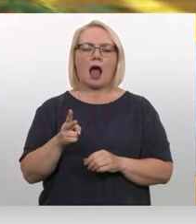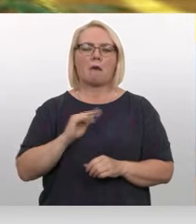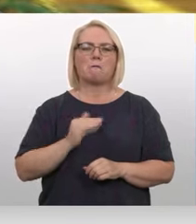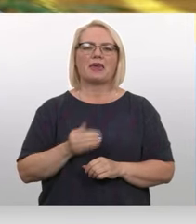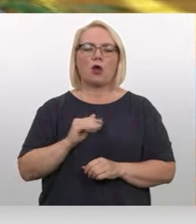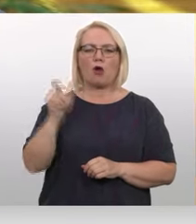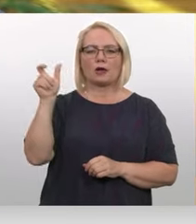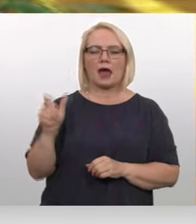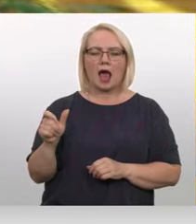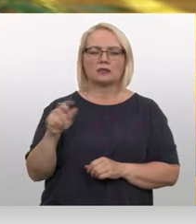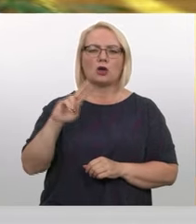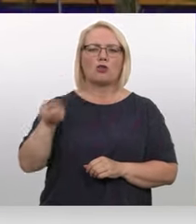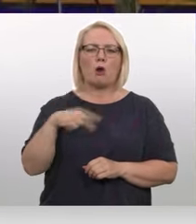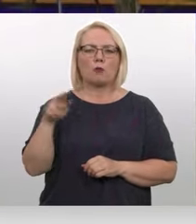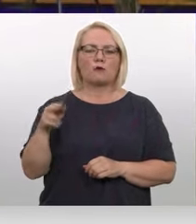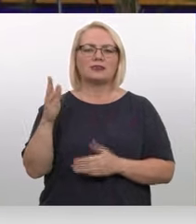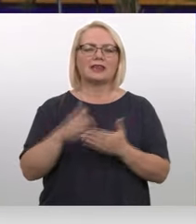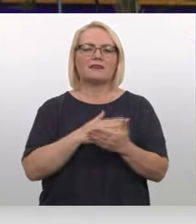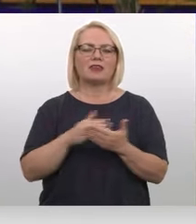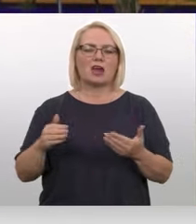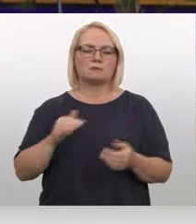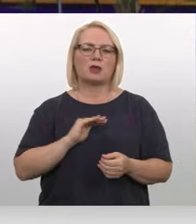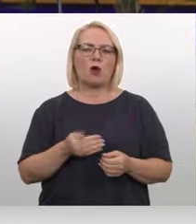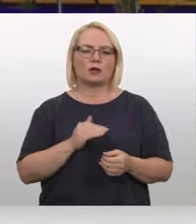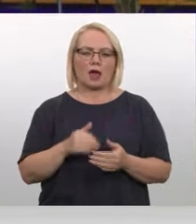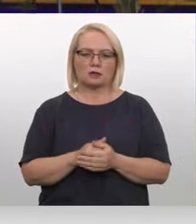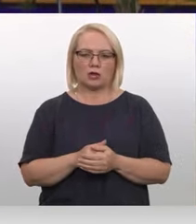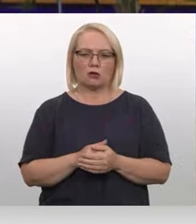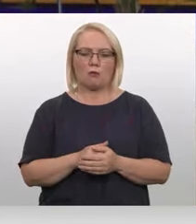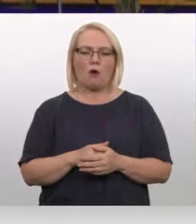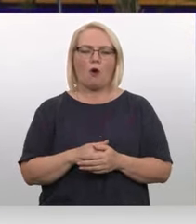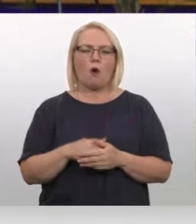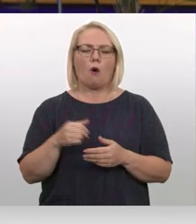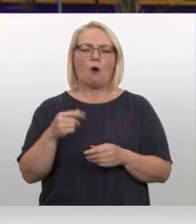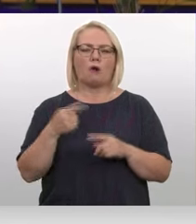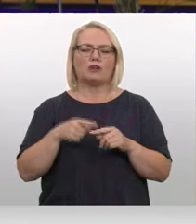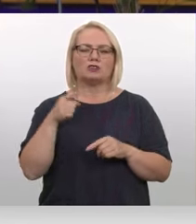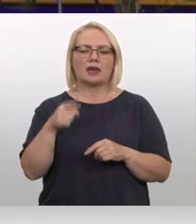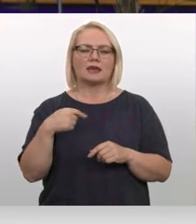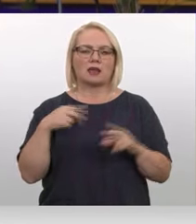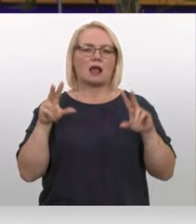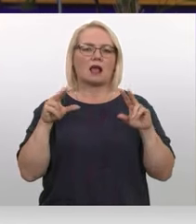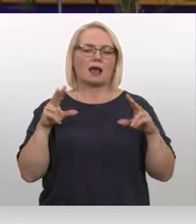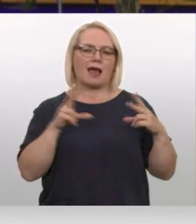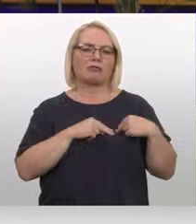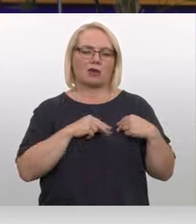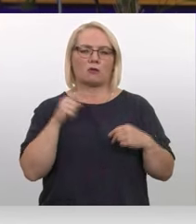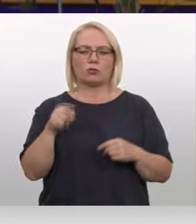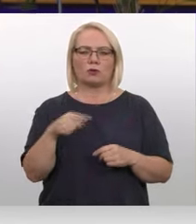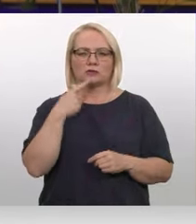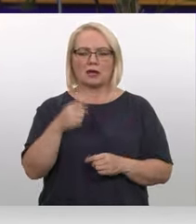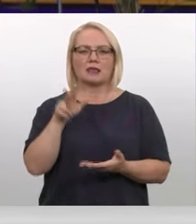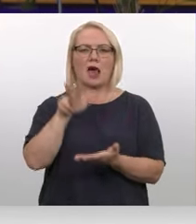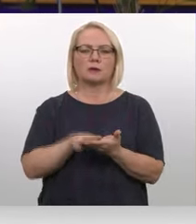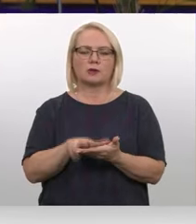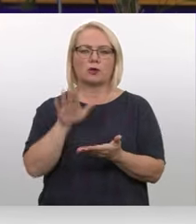likvidēs birokrātiju Eiropas Savienībā. Es ar gandarījumu par to domāju, jo tas pārliek apstiprina to, ka uz